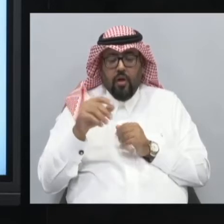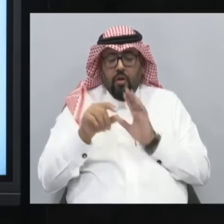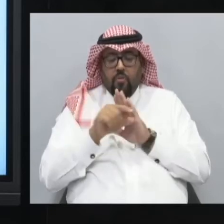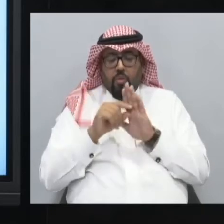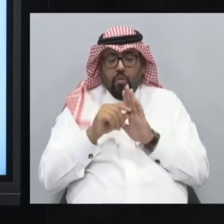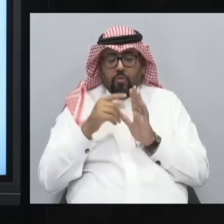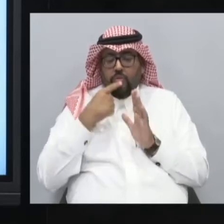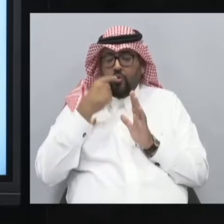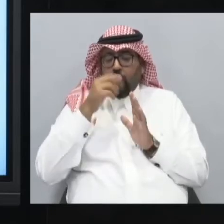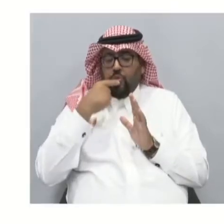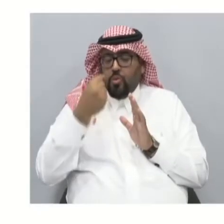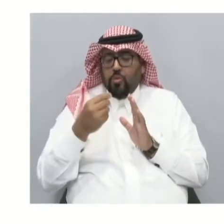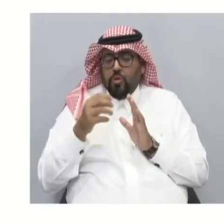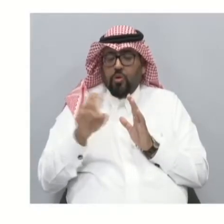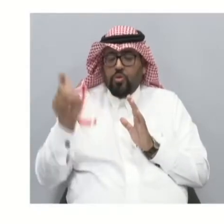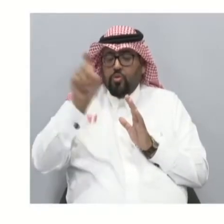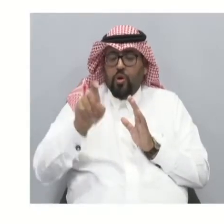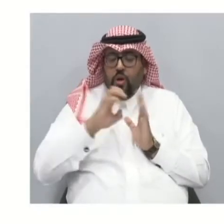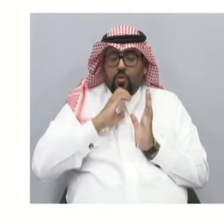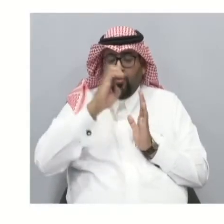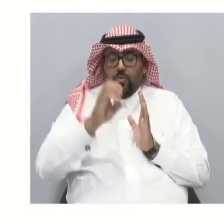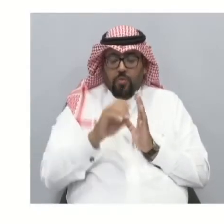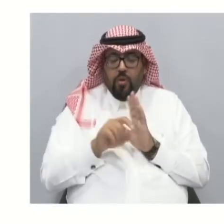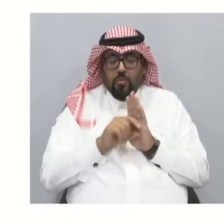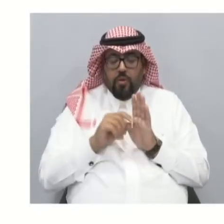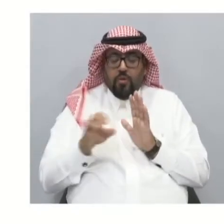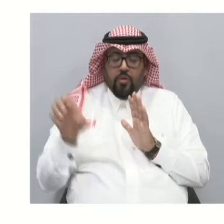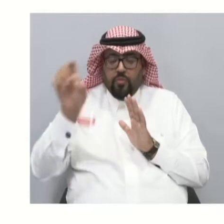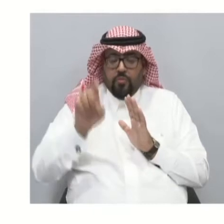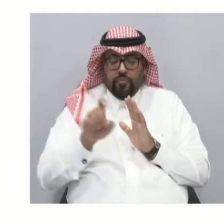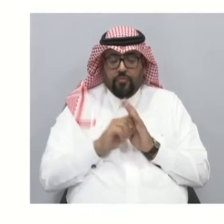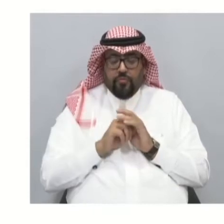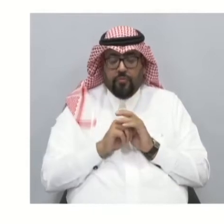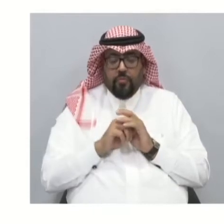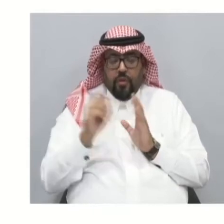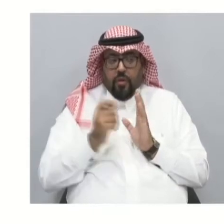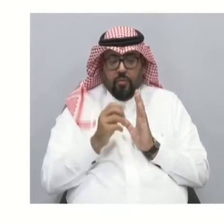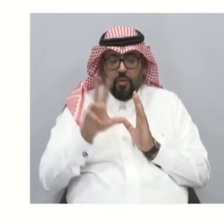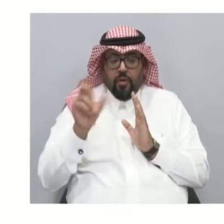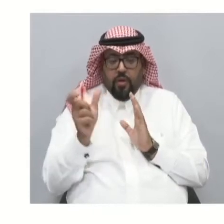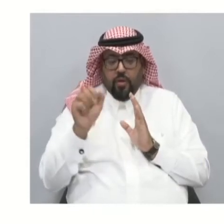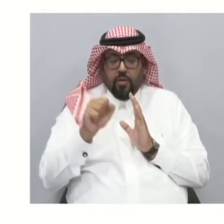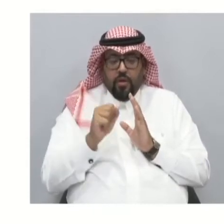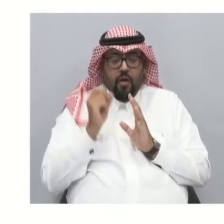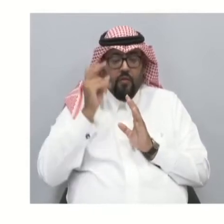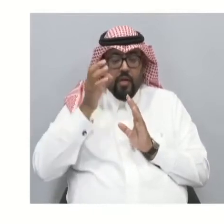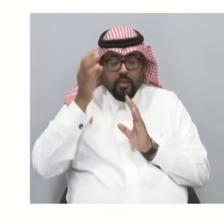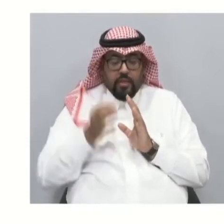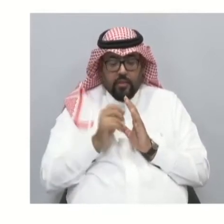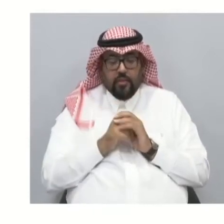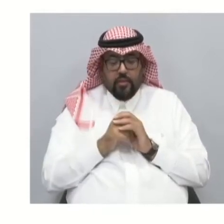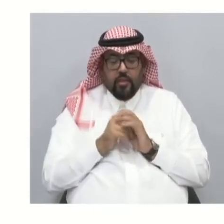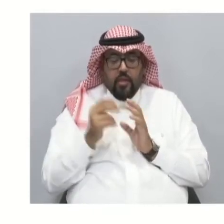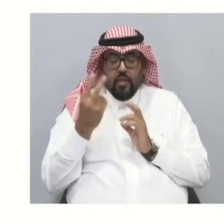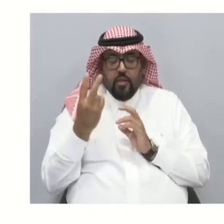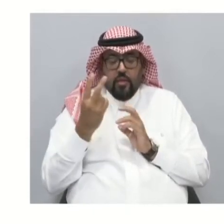وجواب، أم مراجعة الموضوع الذي هو النص بين قوسين، أم كتابة الفكرة الرئيسة؟